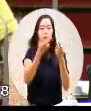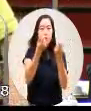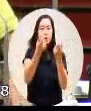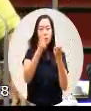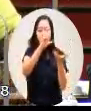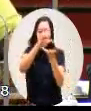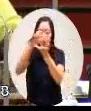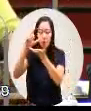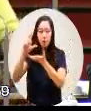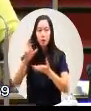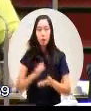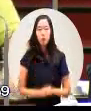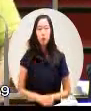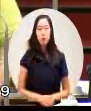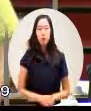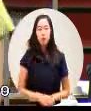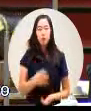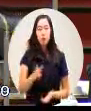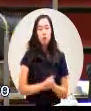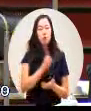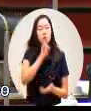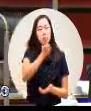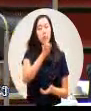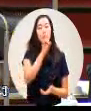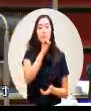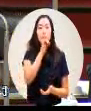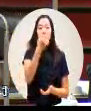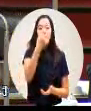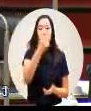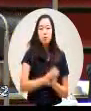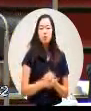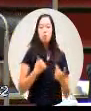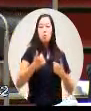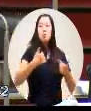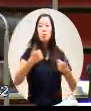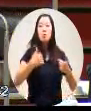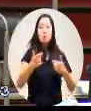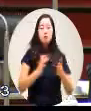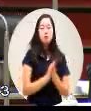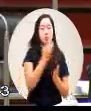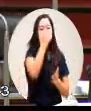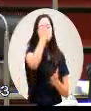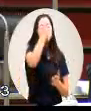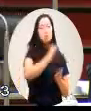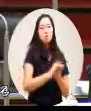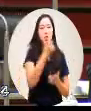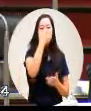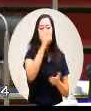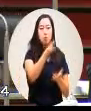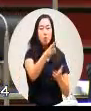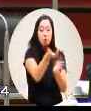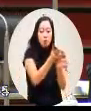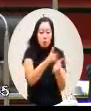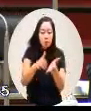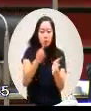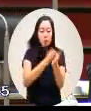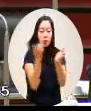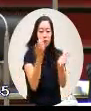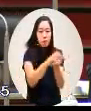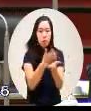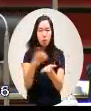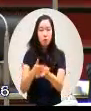无？啊，讲我伫遐嚣张，讲我咧删警察局诶预算。我要